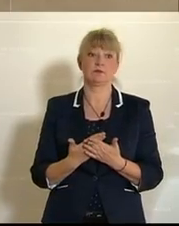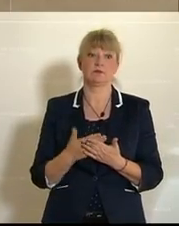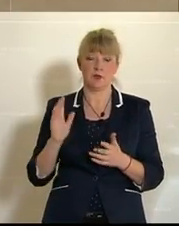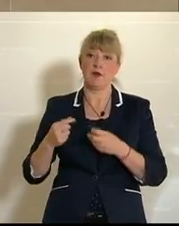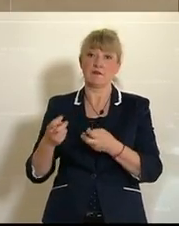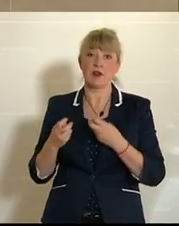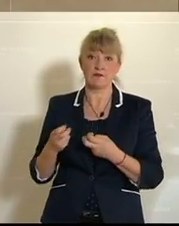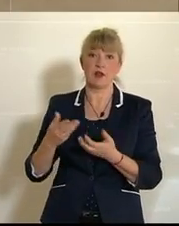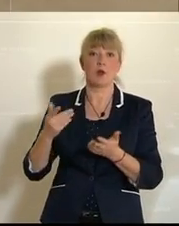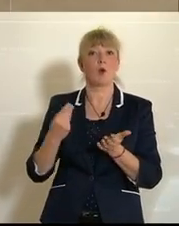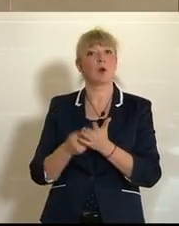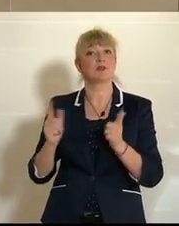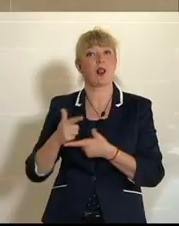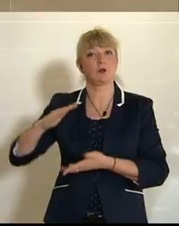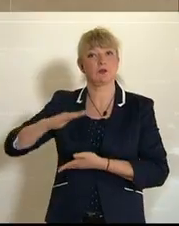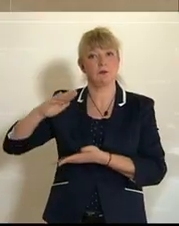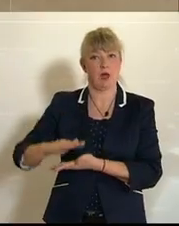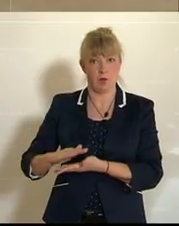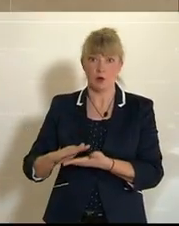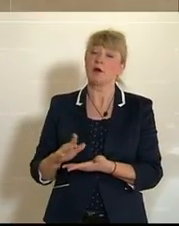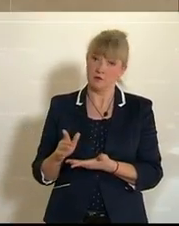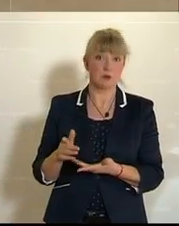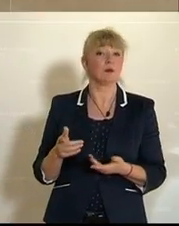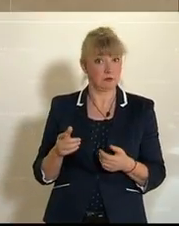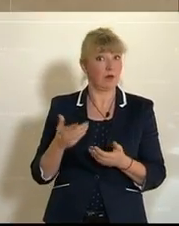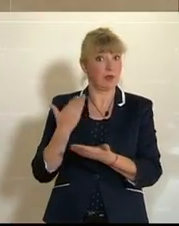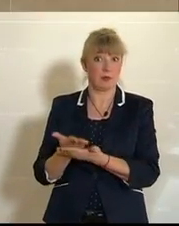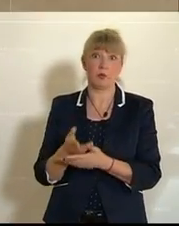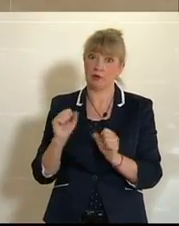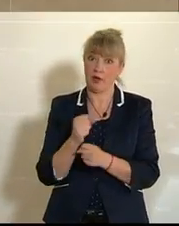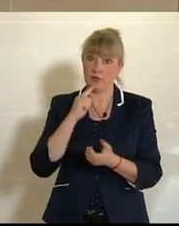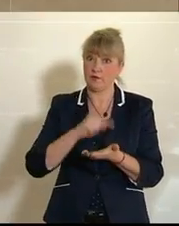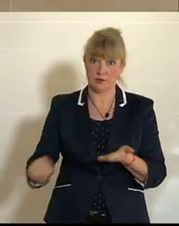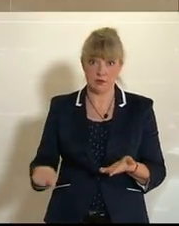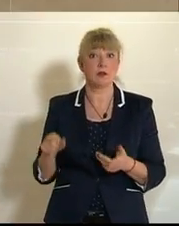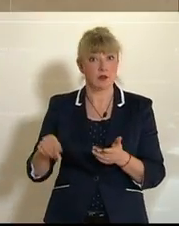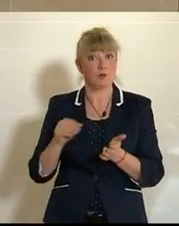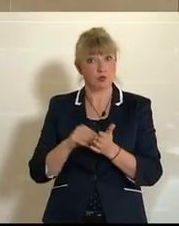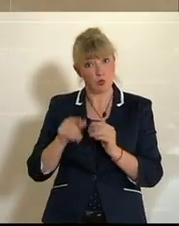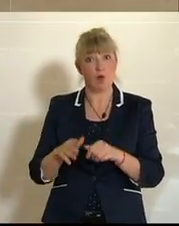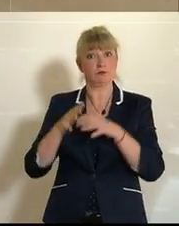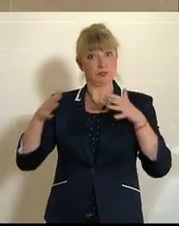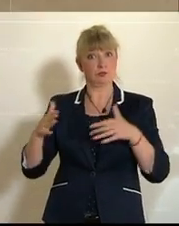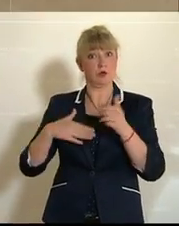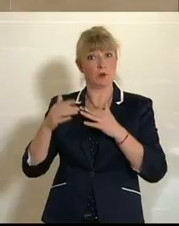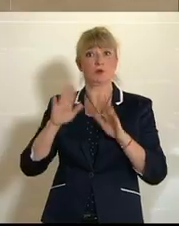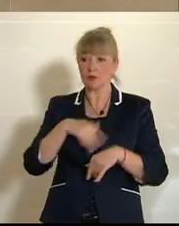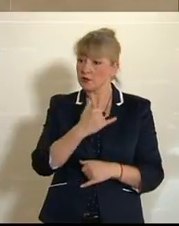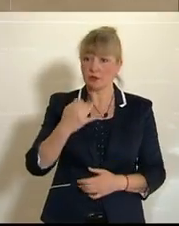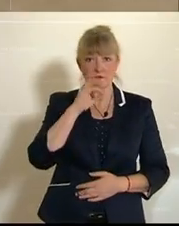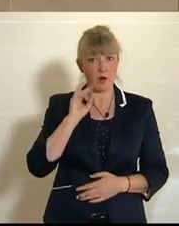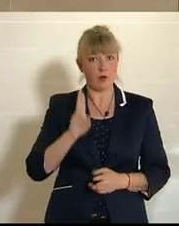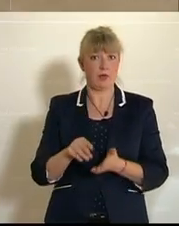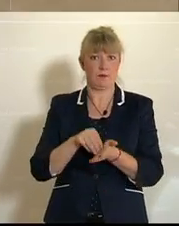die kostenlose Mammographie ein unverzichtbares Angebot, das aber noch viel mehr beworben werden muss, damit wirklich jede Frau